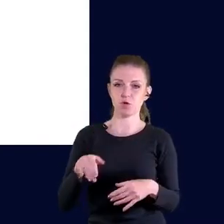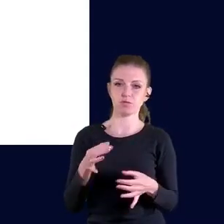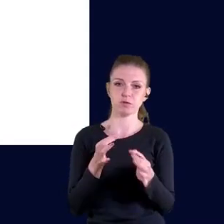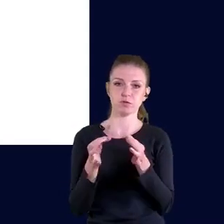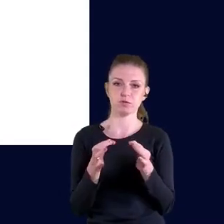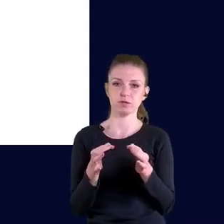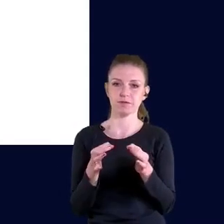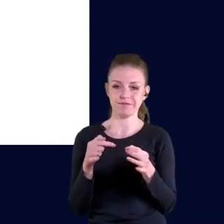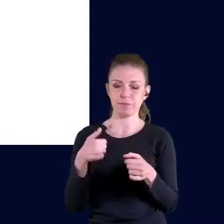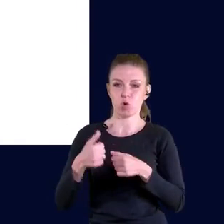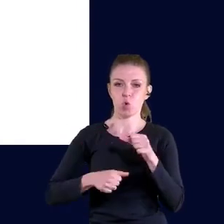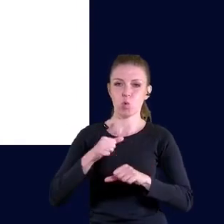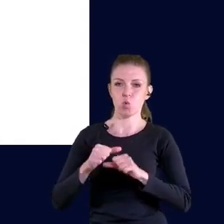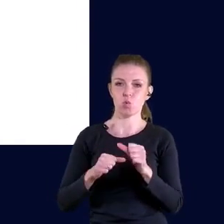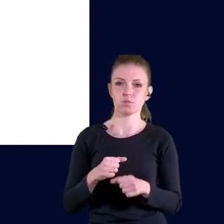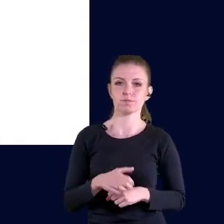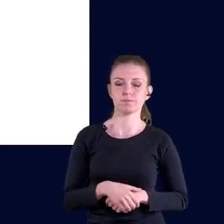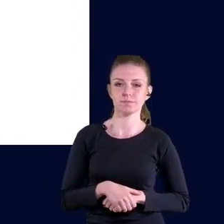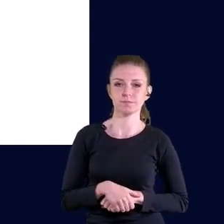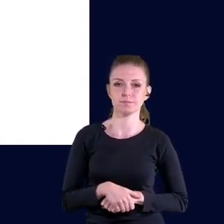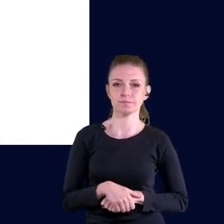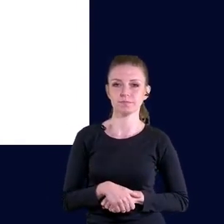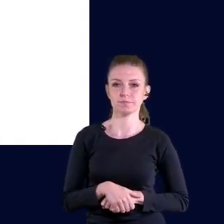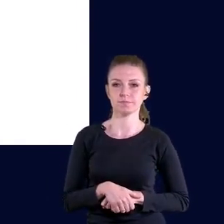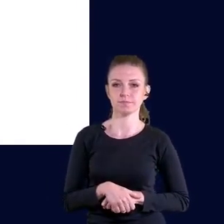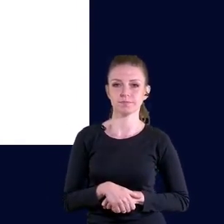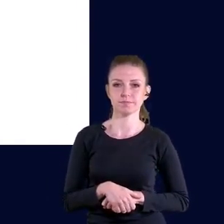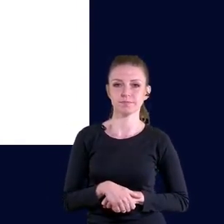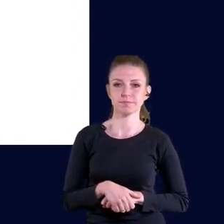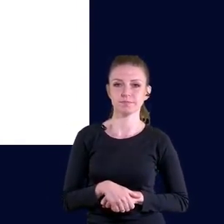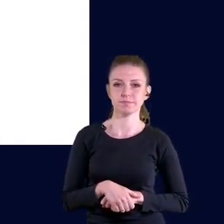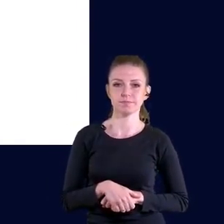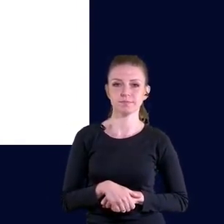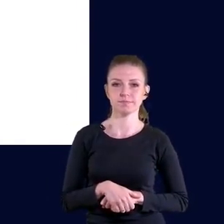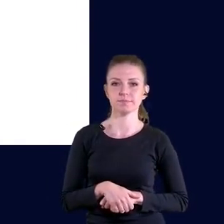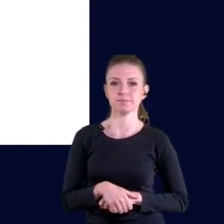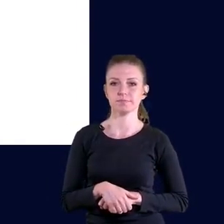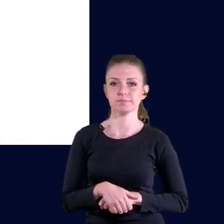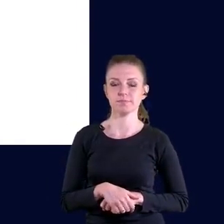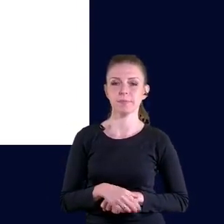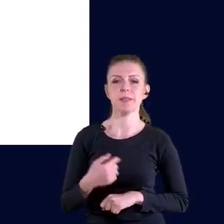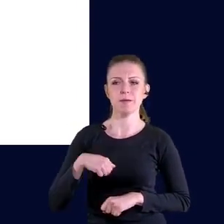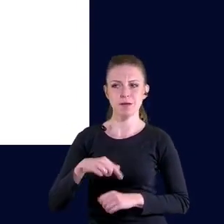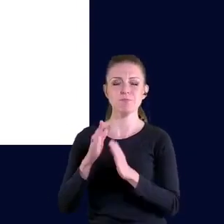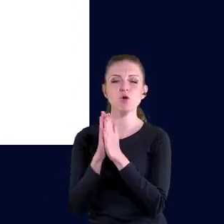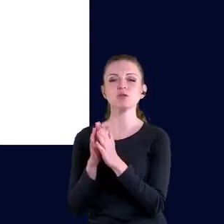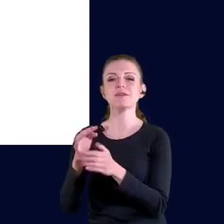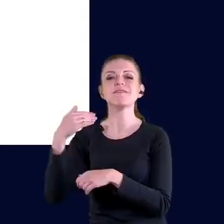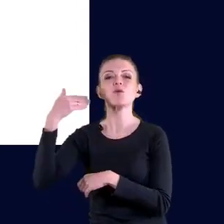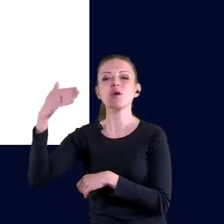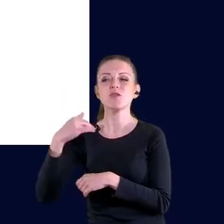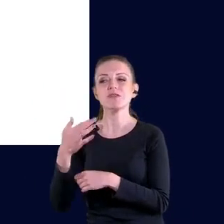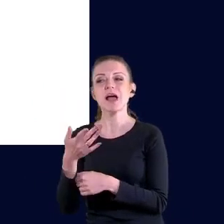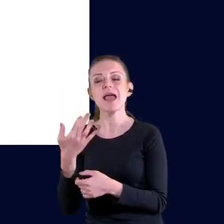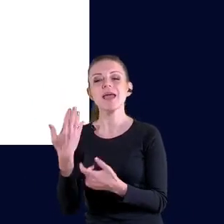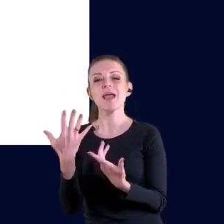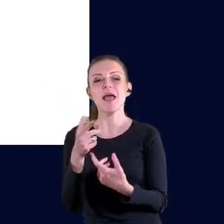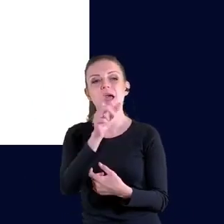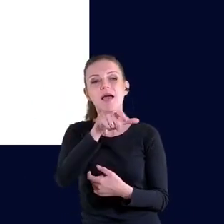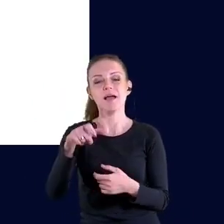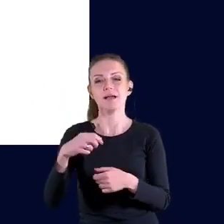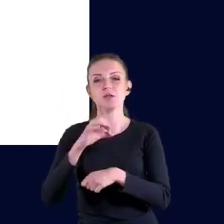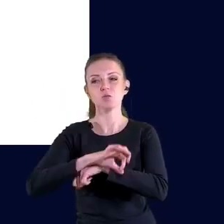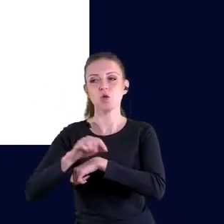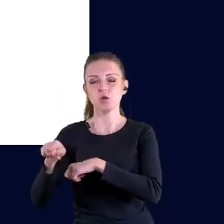oszczędności prosimy wykładowców o informację ilu studentom Po ilu studentom polecają naszą książkę i znamy też średnią